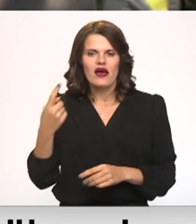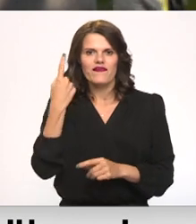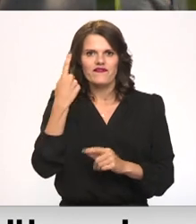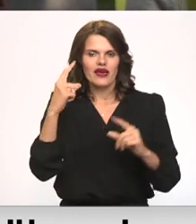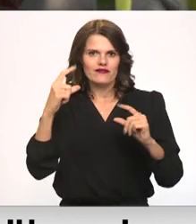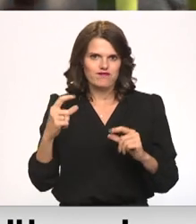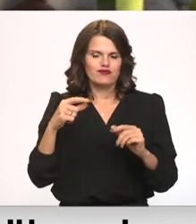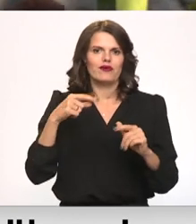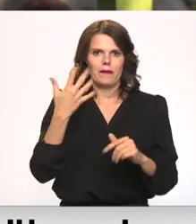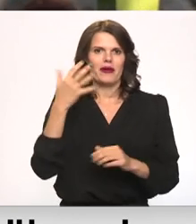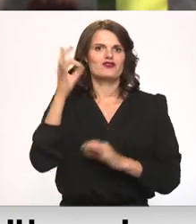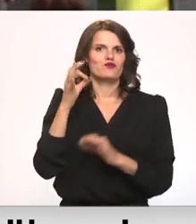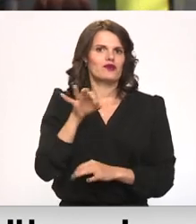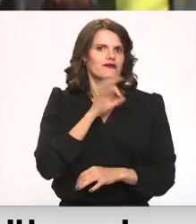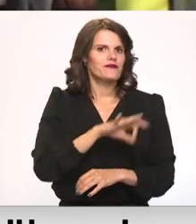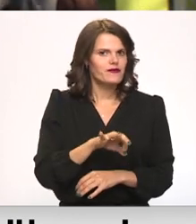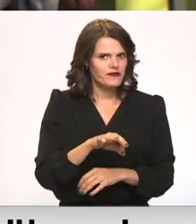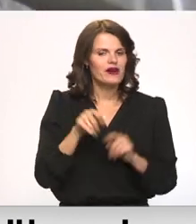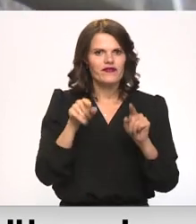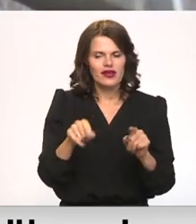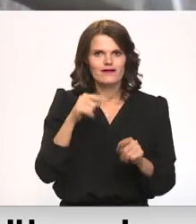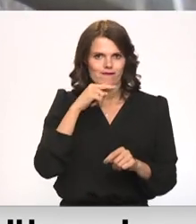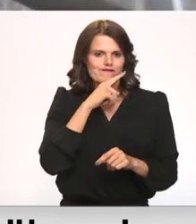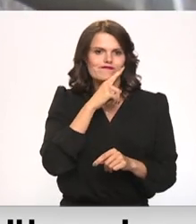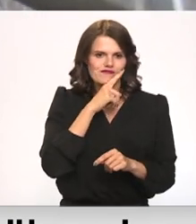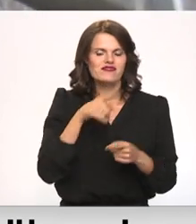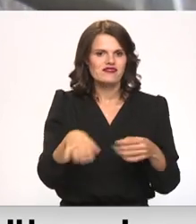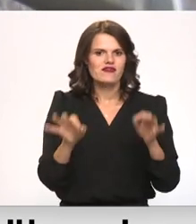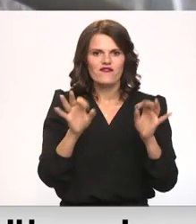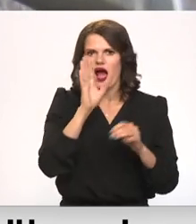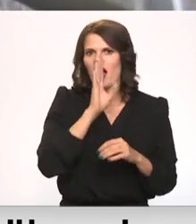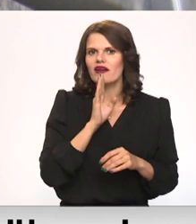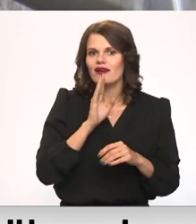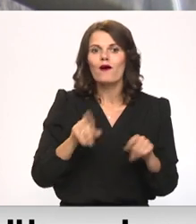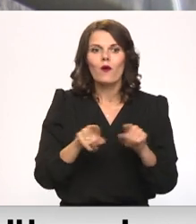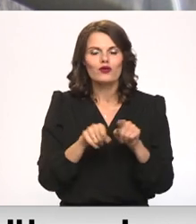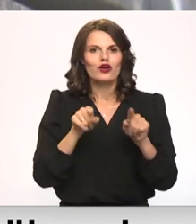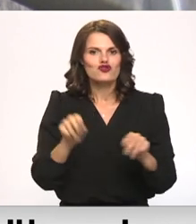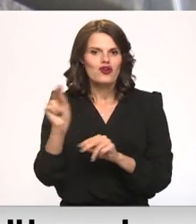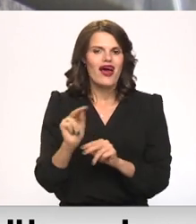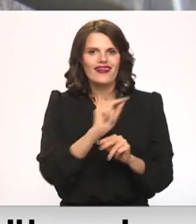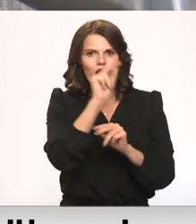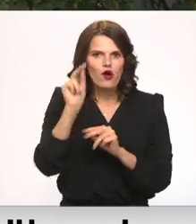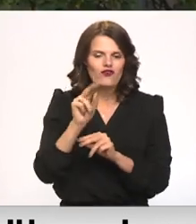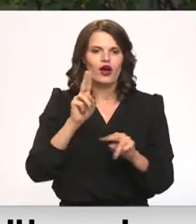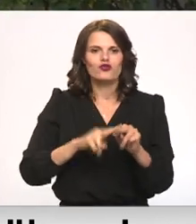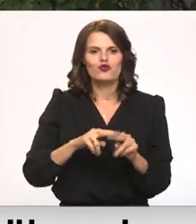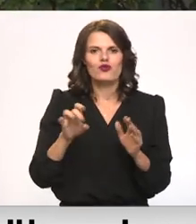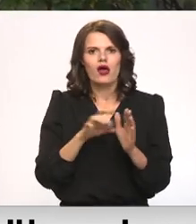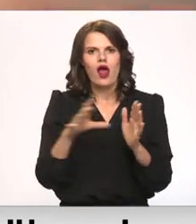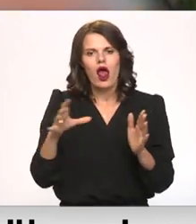ir 5% ietaupījuma. Un tas ir ļoti būtiski. Tajāpat laikā arī šī renovācija un